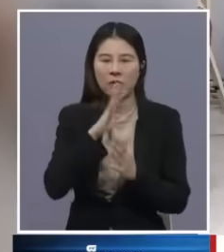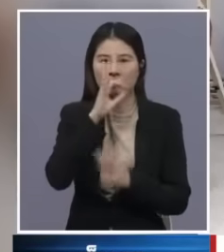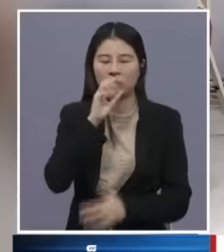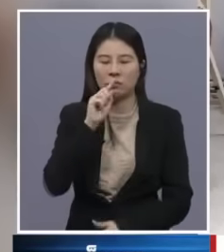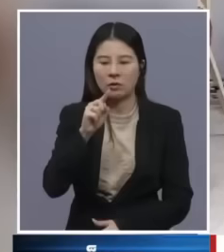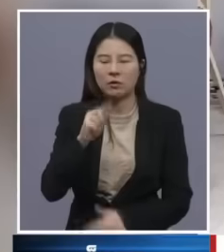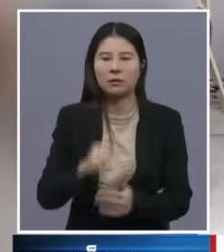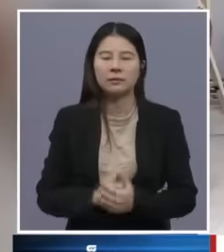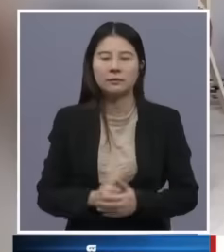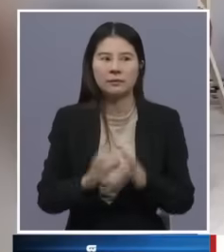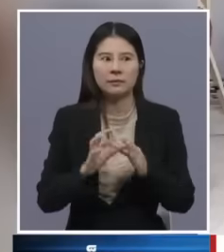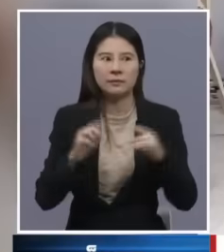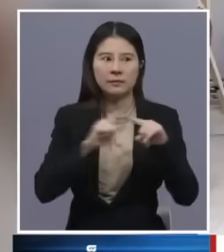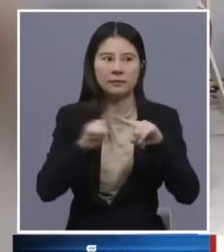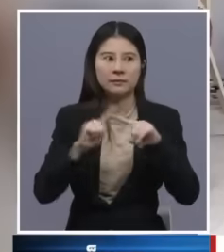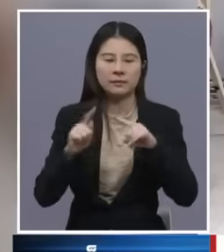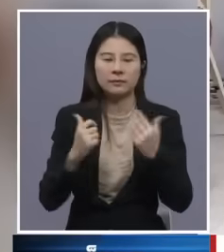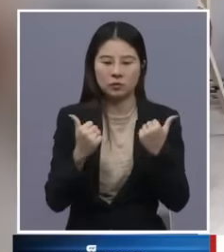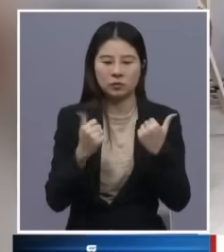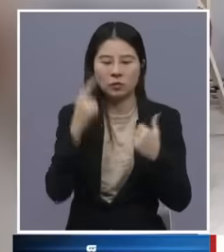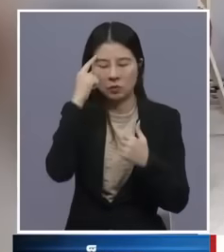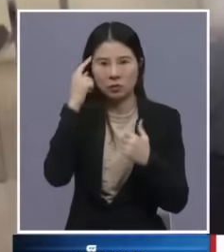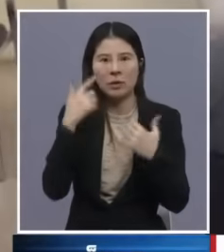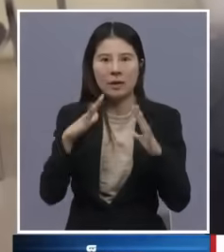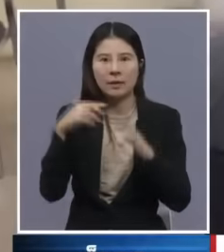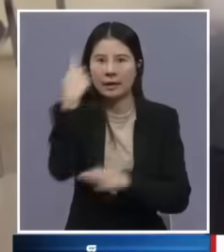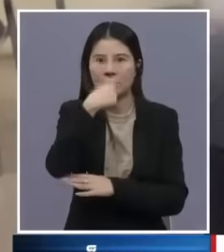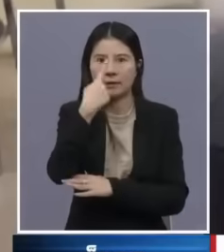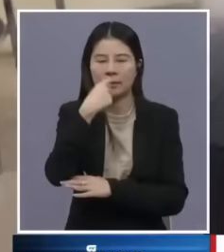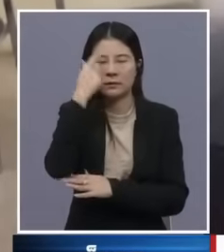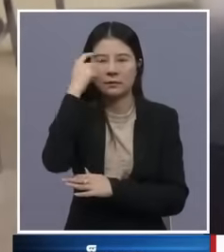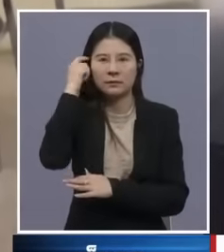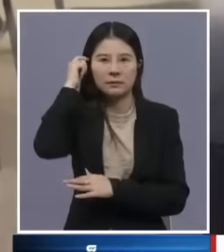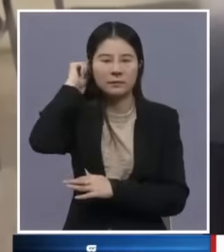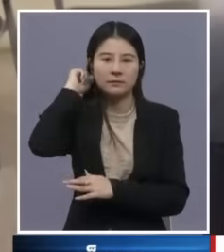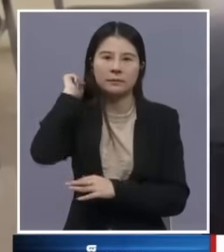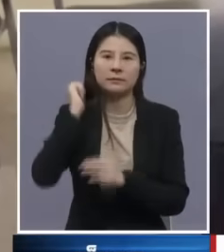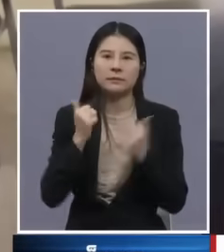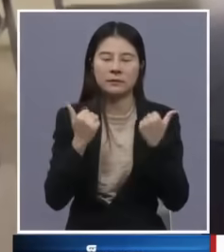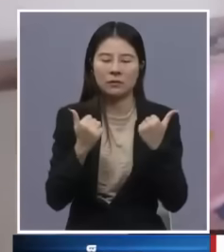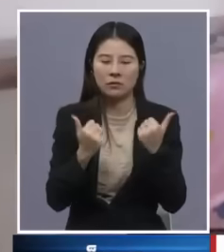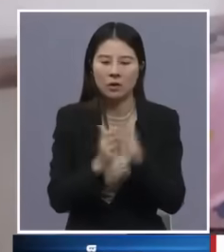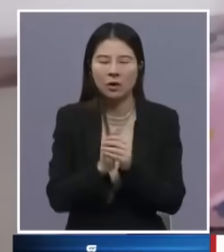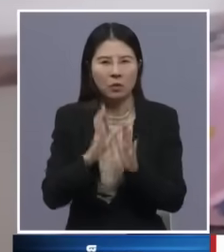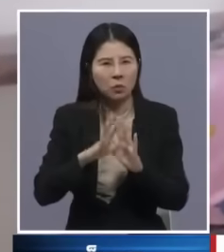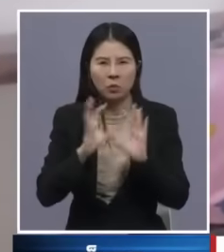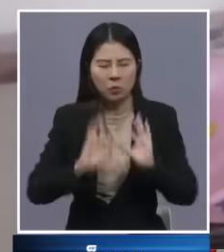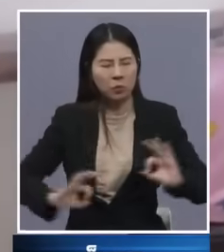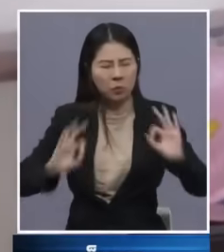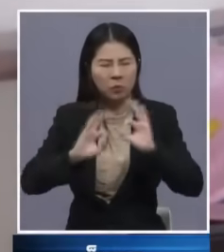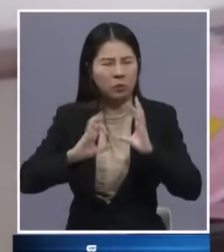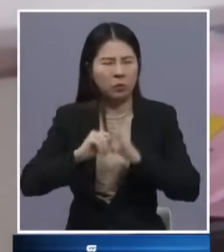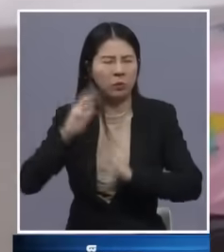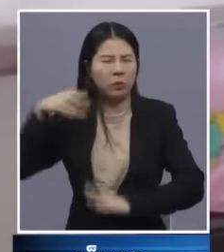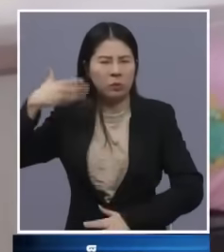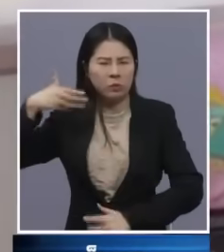ลายข้อหาด้วยกันนะคะเนี่ยค่ะตอนนี้รู้ตัวแล้ว ล่าสุดคุณผู้ชมครับเรื่องนี้ก็ร้อนสิฮะคนออกนโยบ